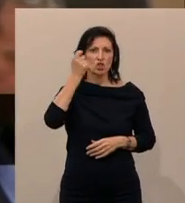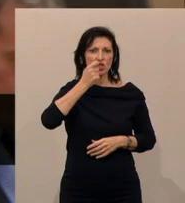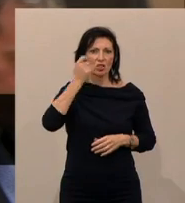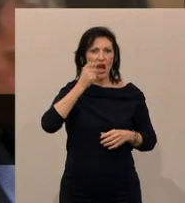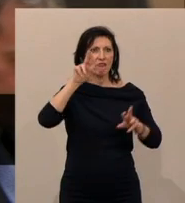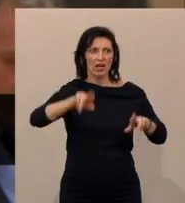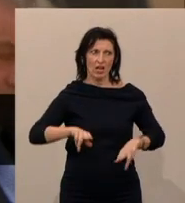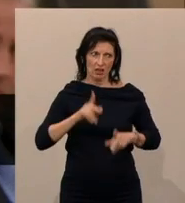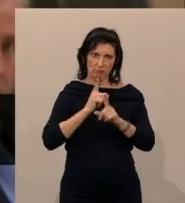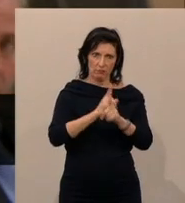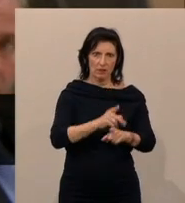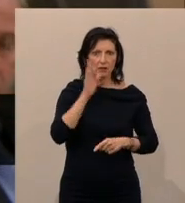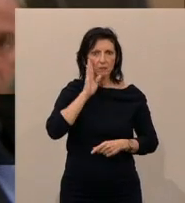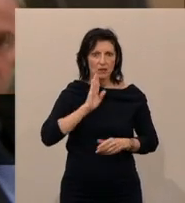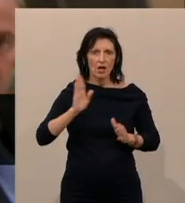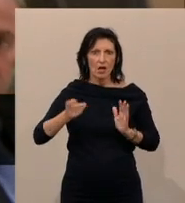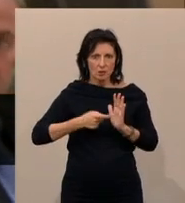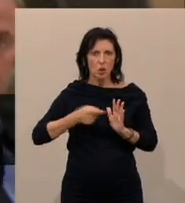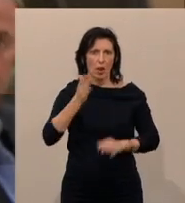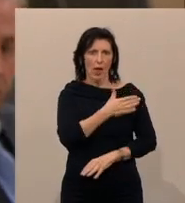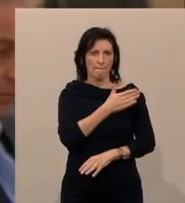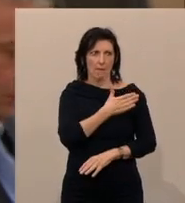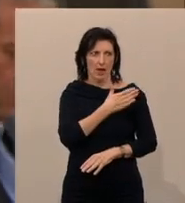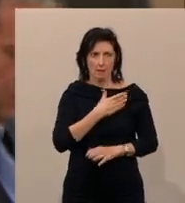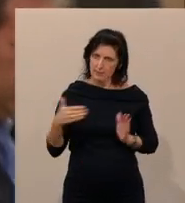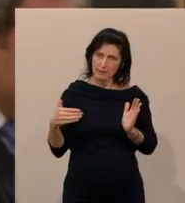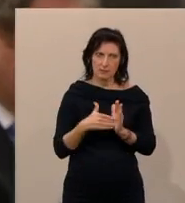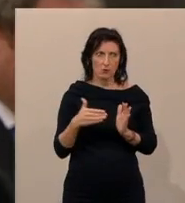und gegebenenfalls den dringend notwendigen Ordnungsruf zu erteilen.